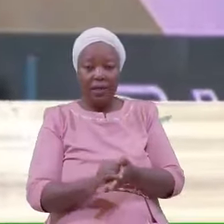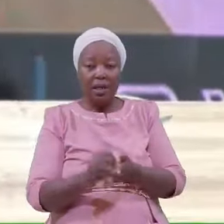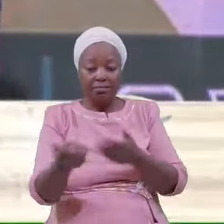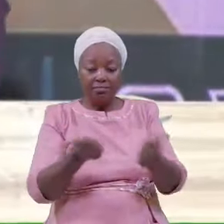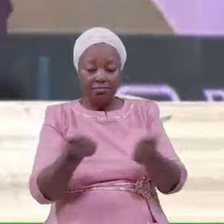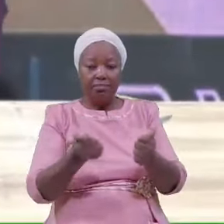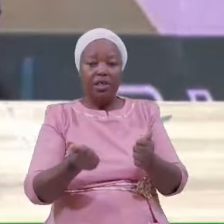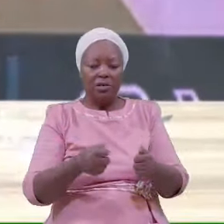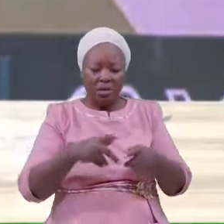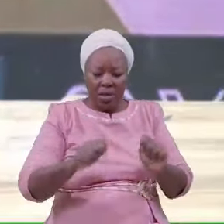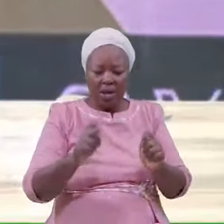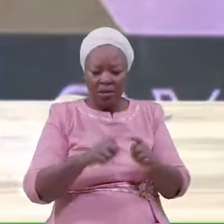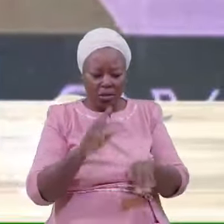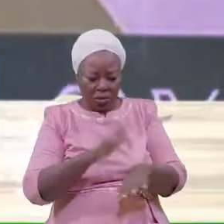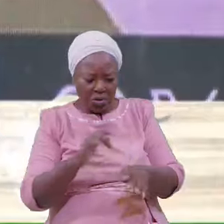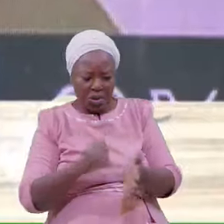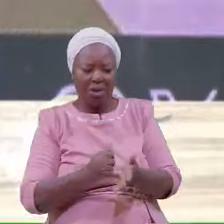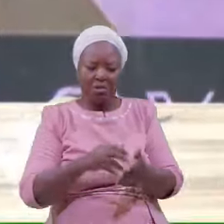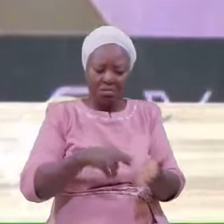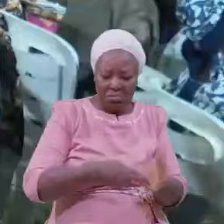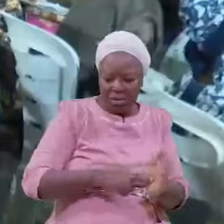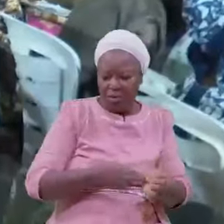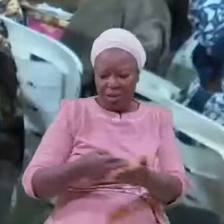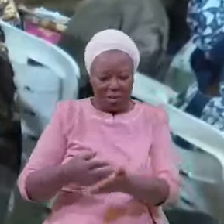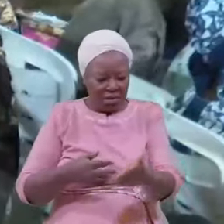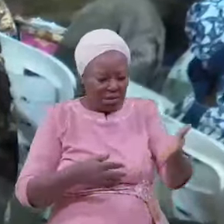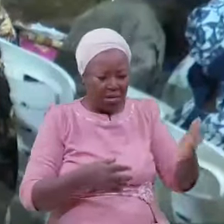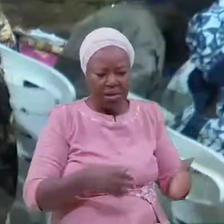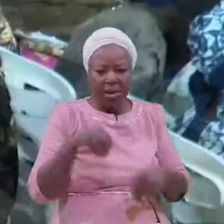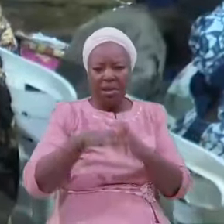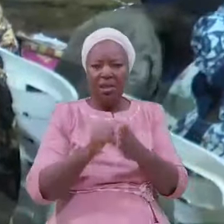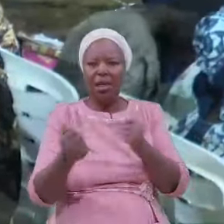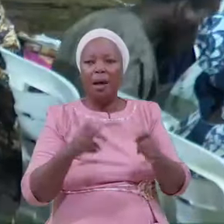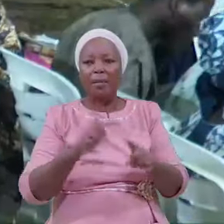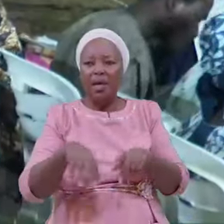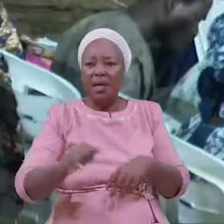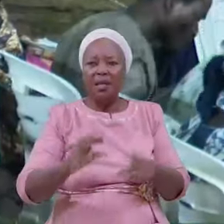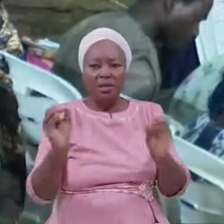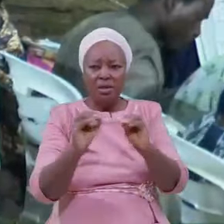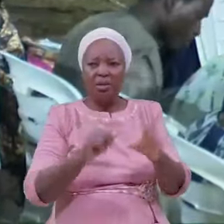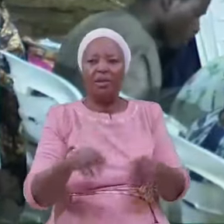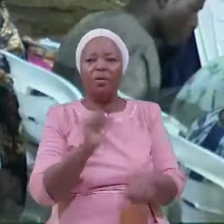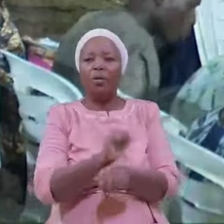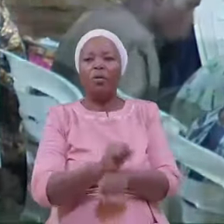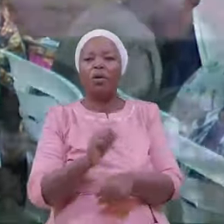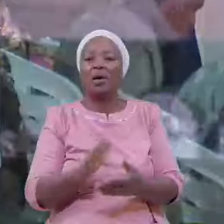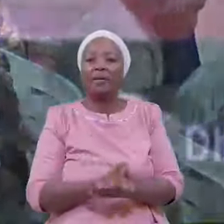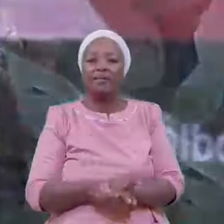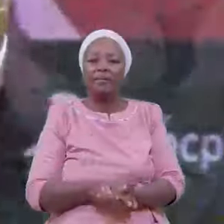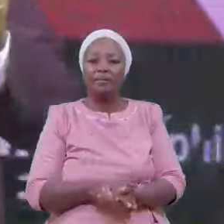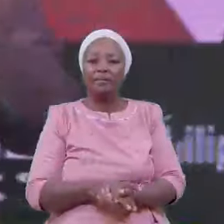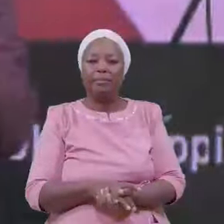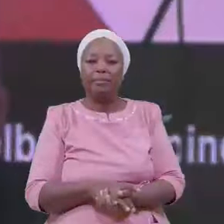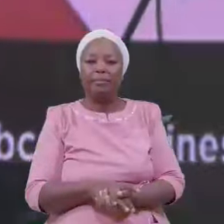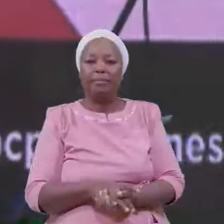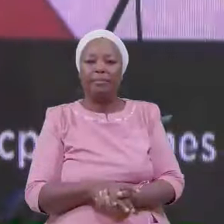push this and pull this and turn this, nothing worked. Sinubukan ng driver na kumpunuhin ang sasakyan,